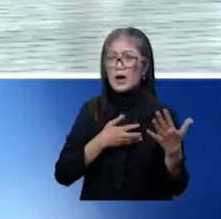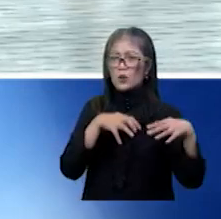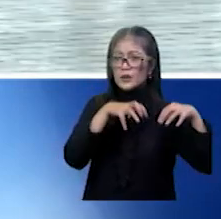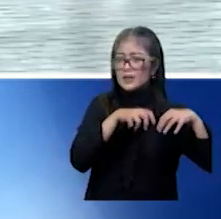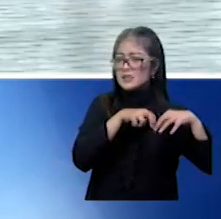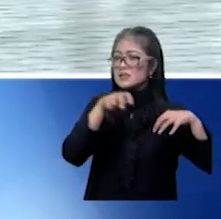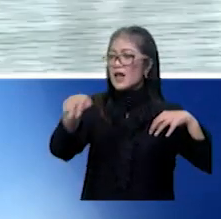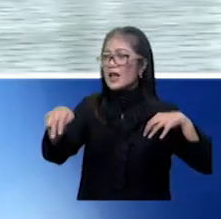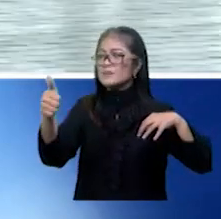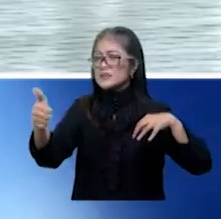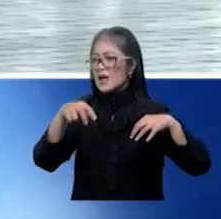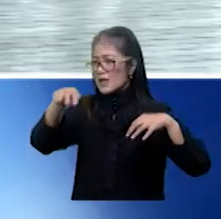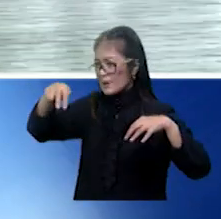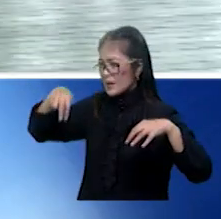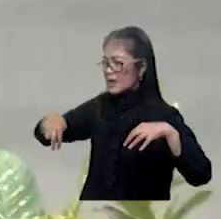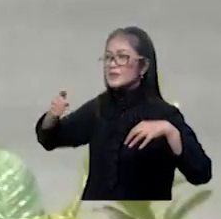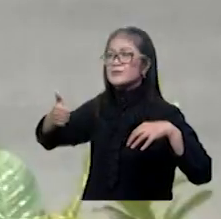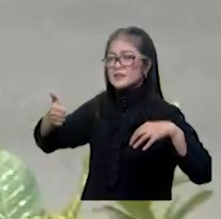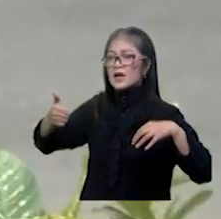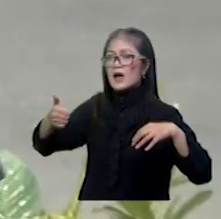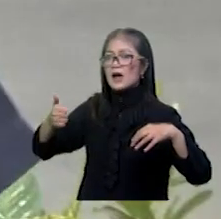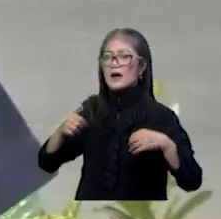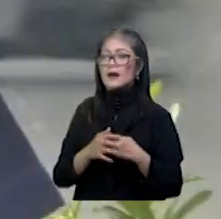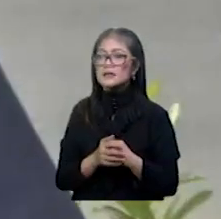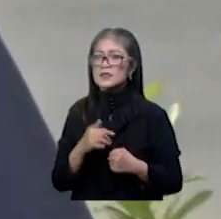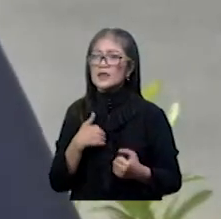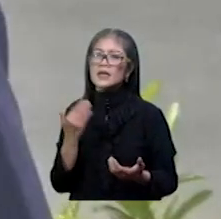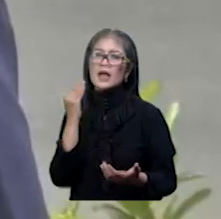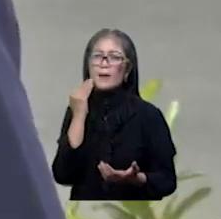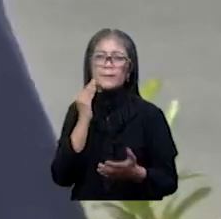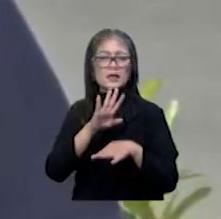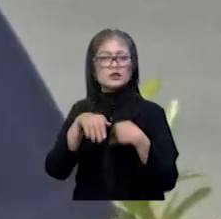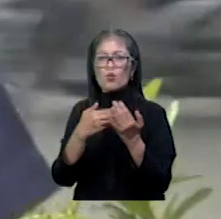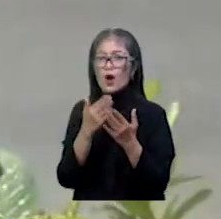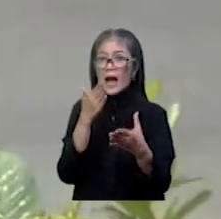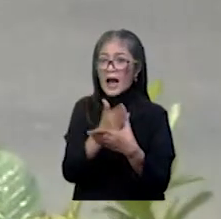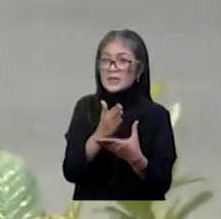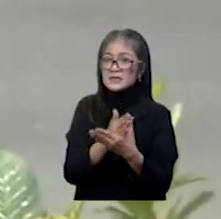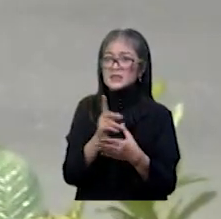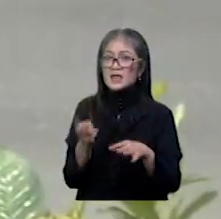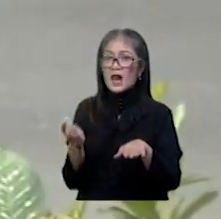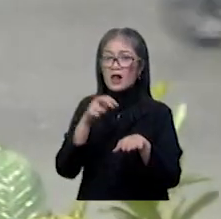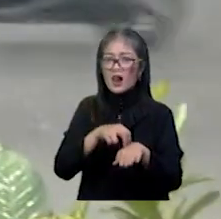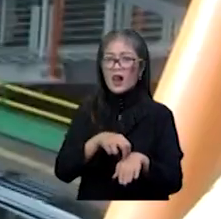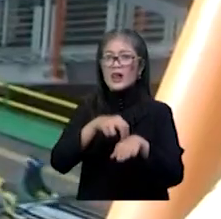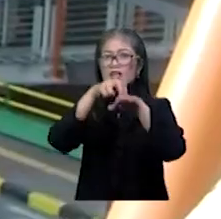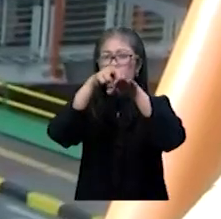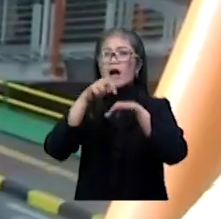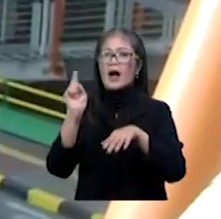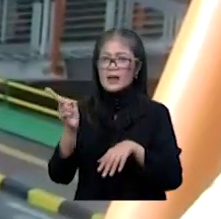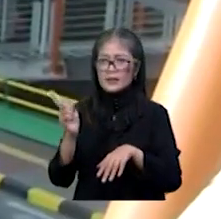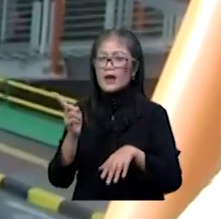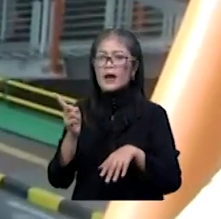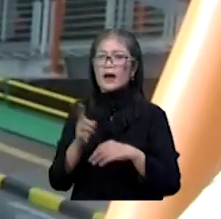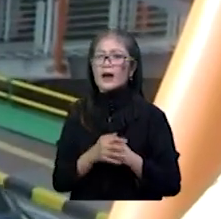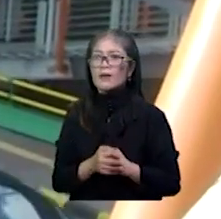halte Transjakarta satu sama lain. Sementara itu, selain adanya elevator, juga telah disediakan yaitu eskalator. Jadi bagi Anda masyarakat